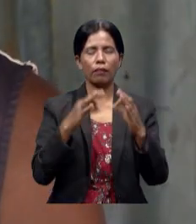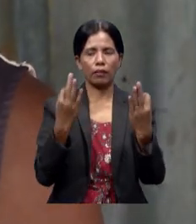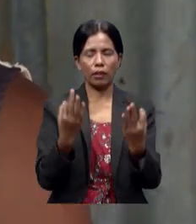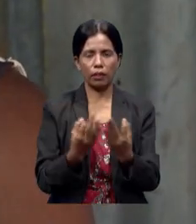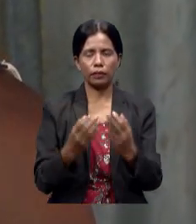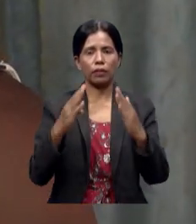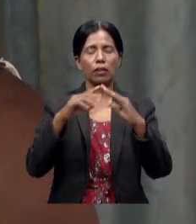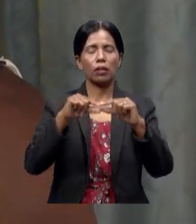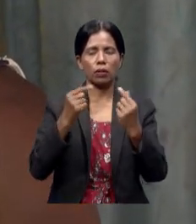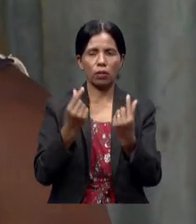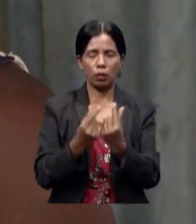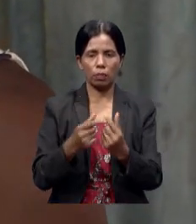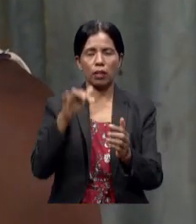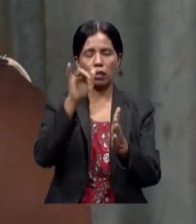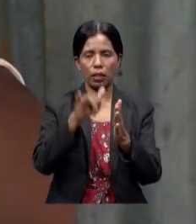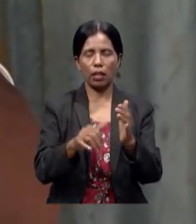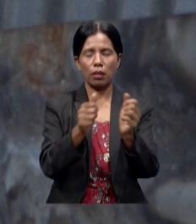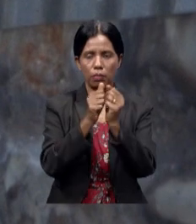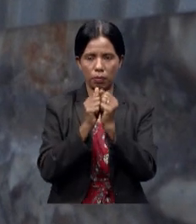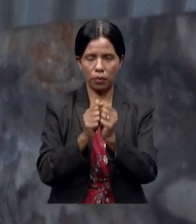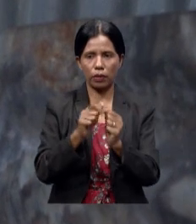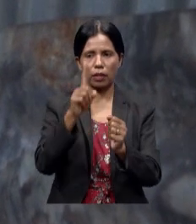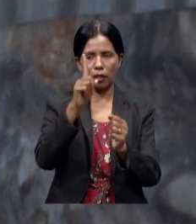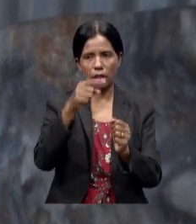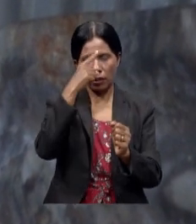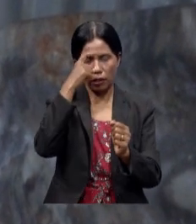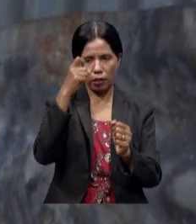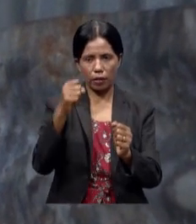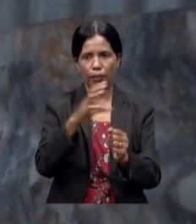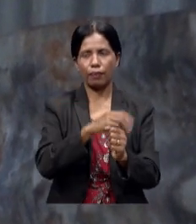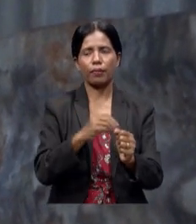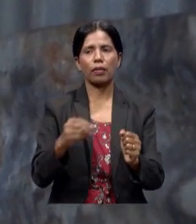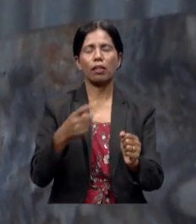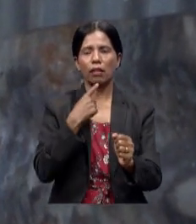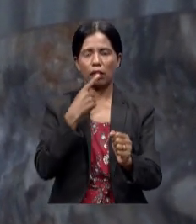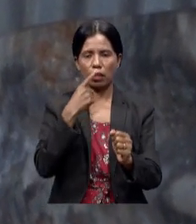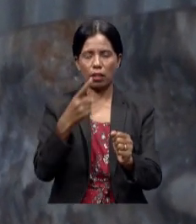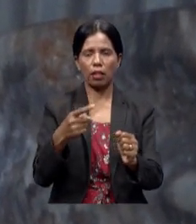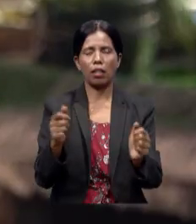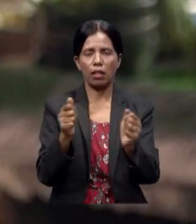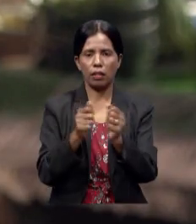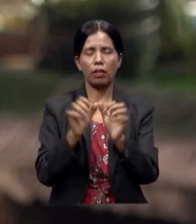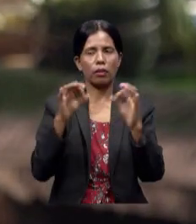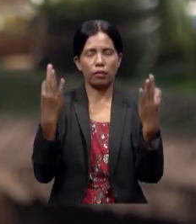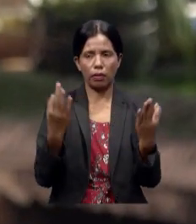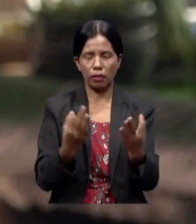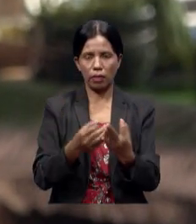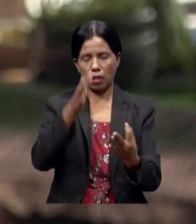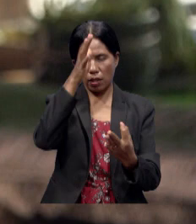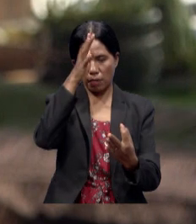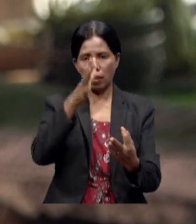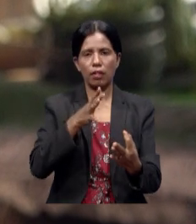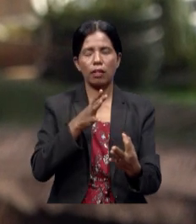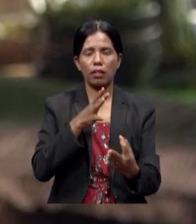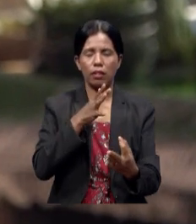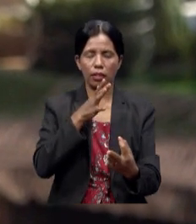Grupo neve hela hamutu ki ha uma ida tamba iha relação parentesco karan hanesan aman inang oang